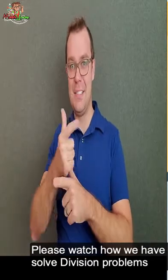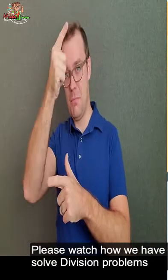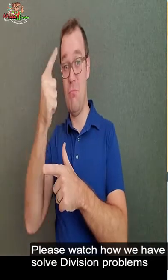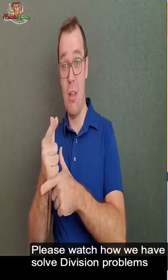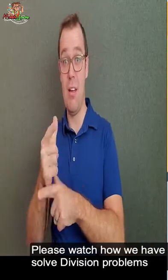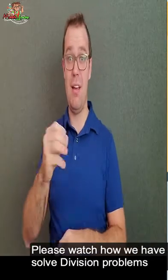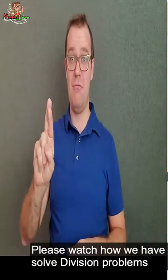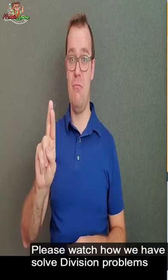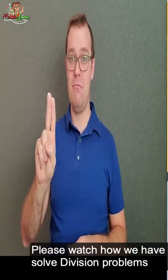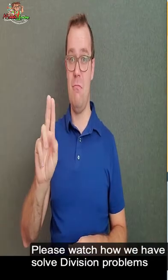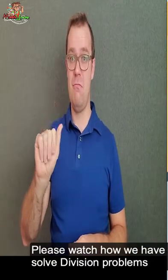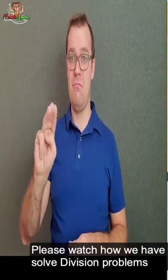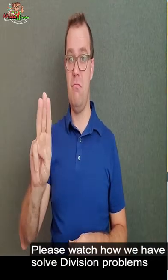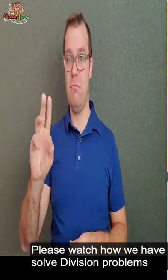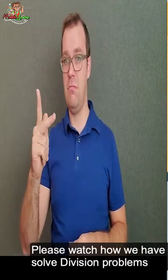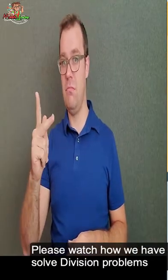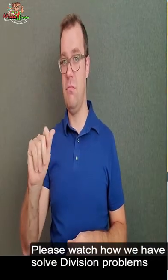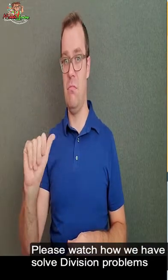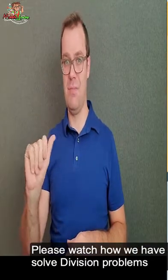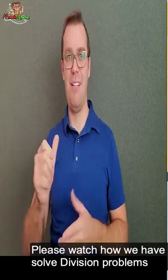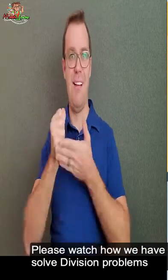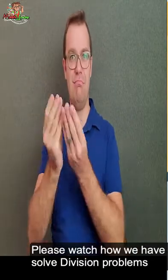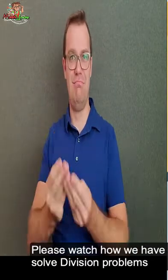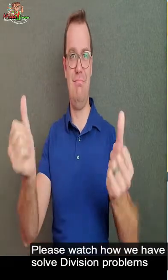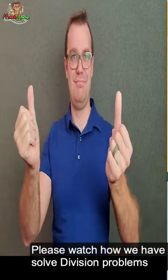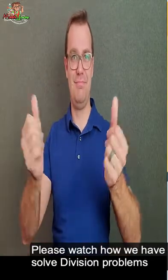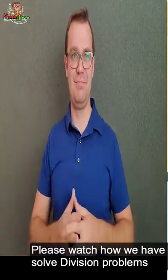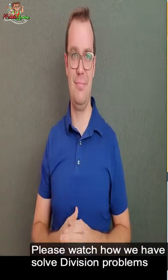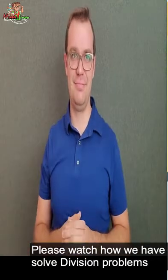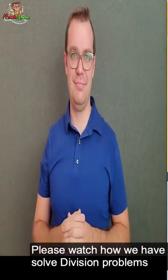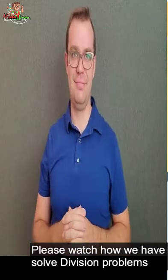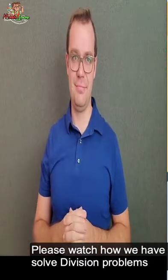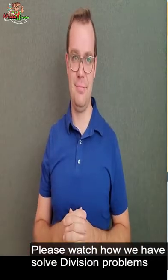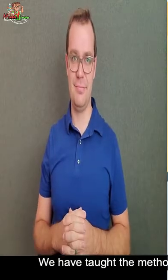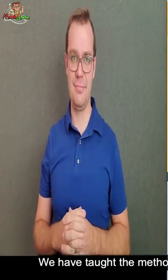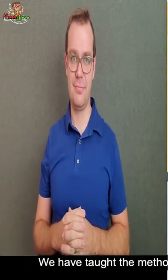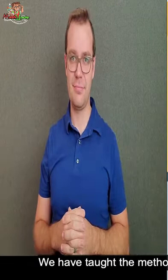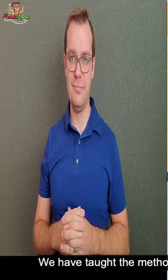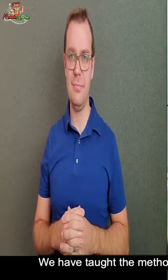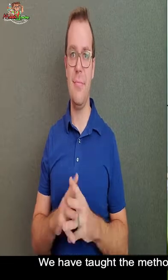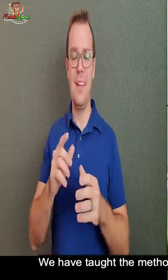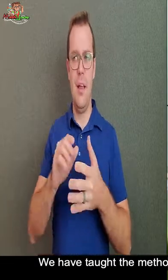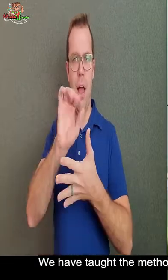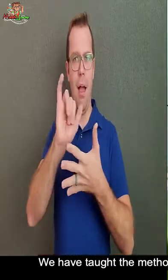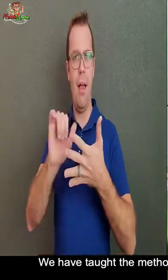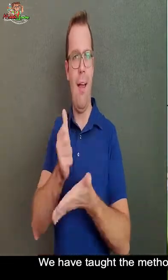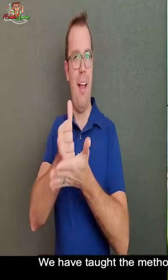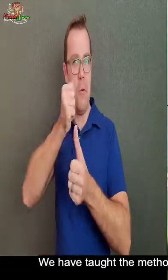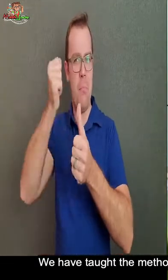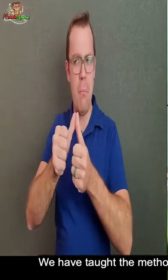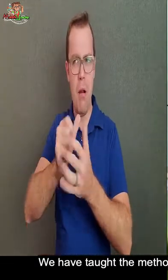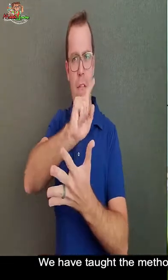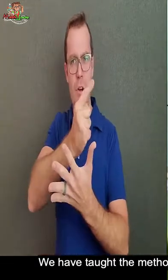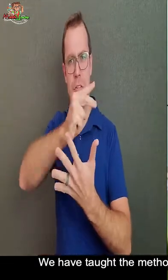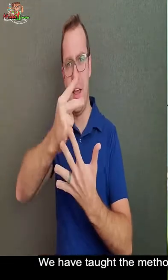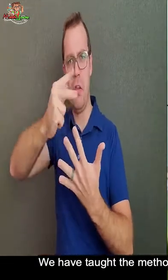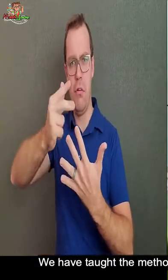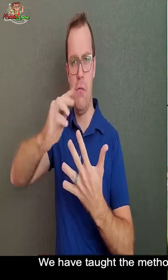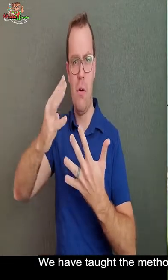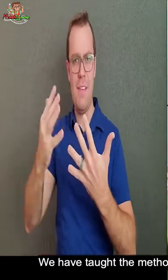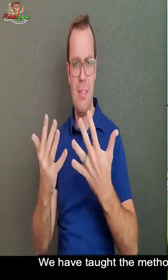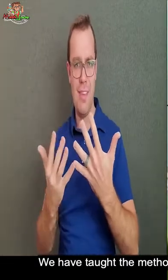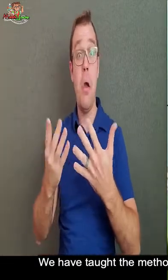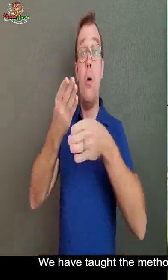रामू काका को इस्तेमाल करके आपके डिवीजन के प्रॉब्लम बिल्कुल सॉल्व कर दी। हमने आपको किल करोना फॉरएवर, डिवाइडिंग